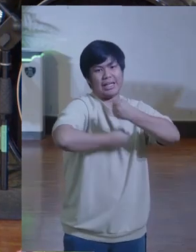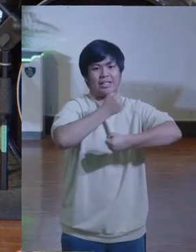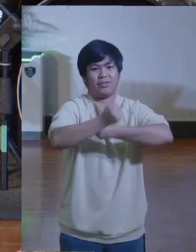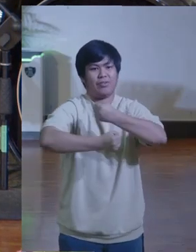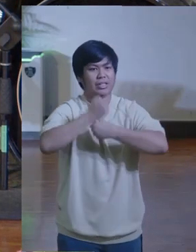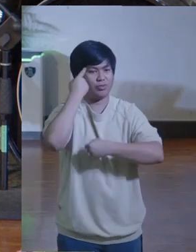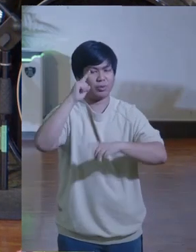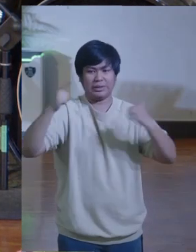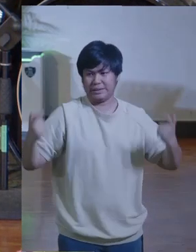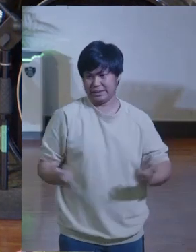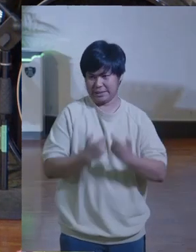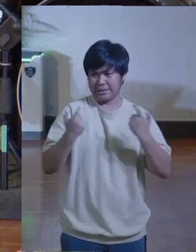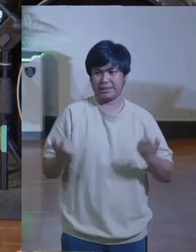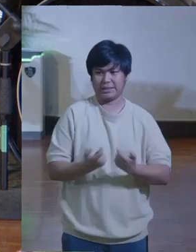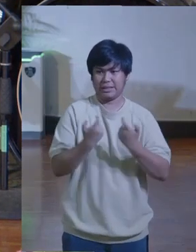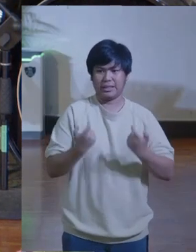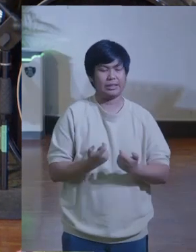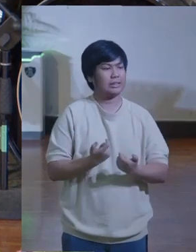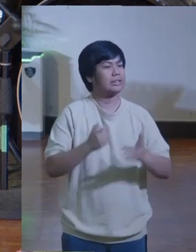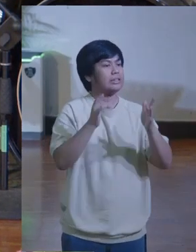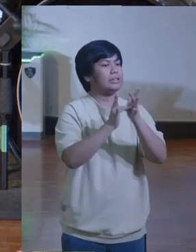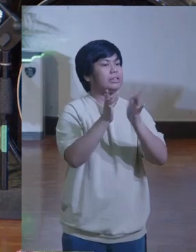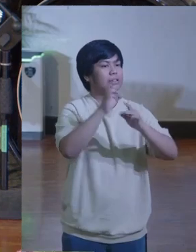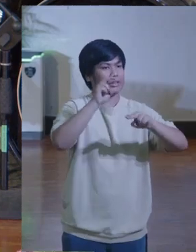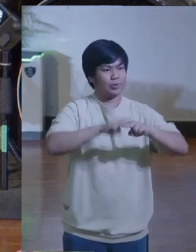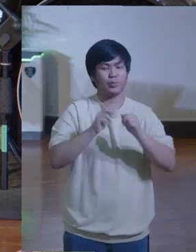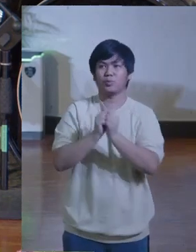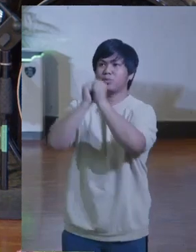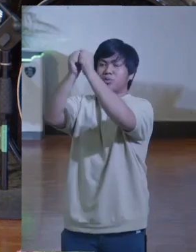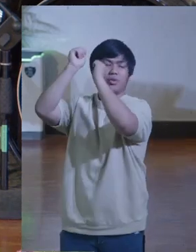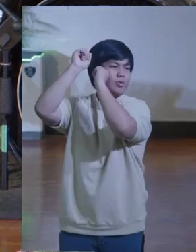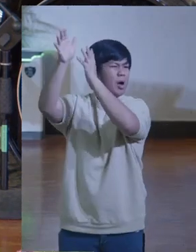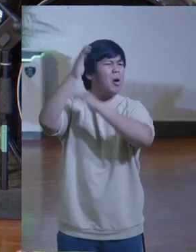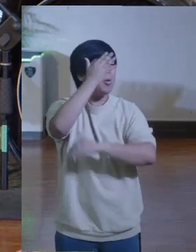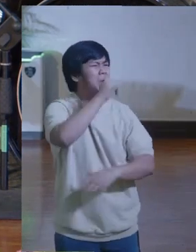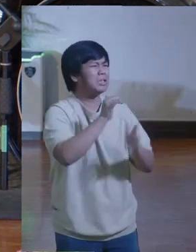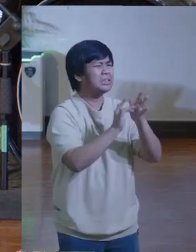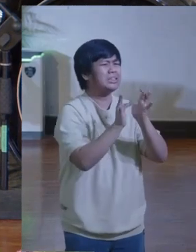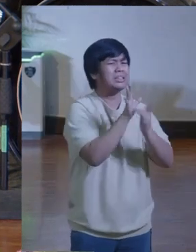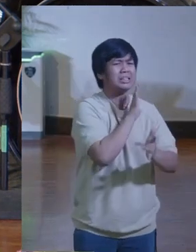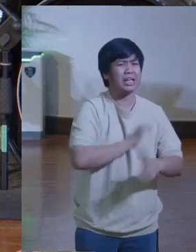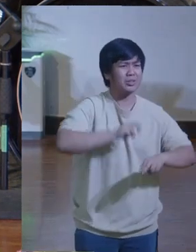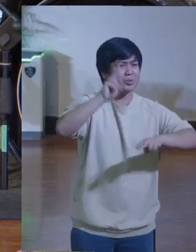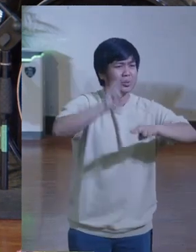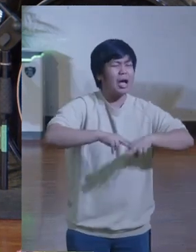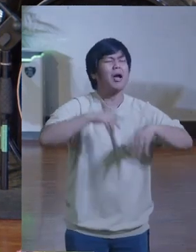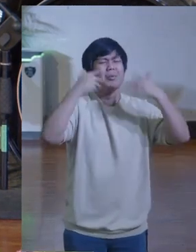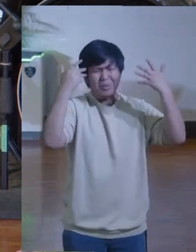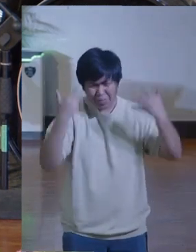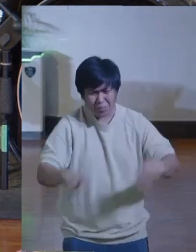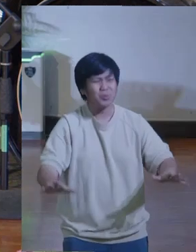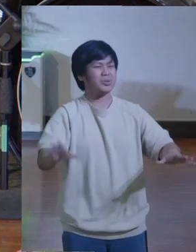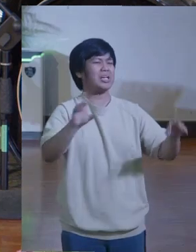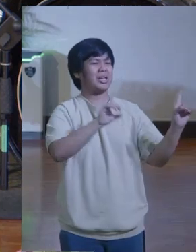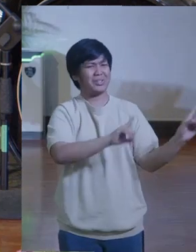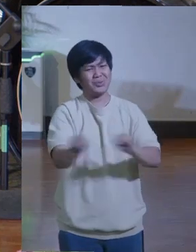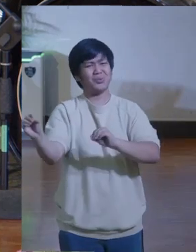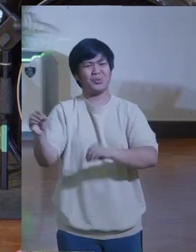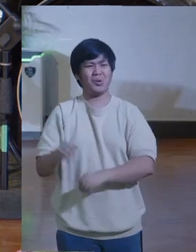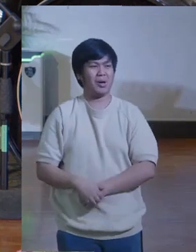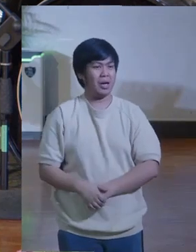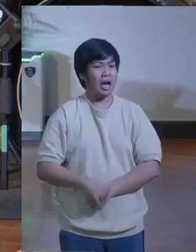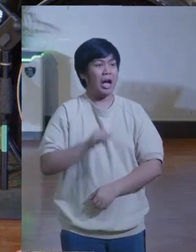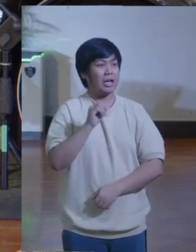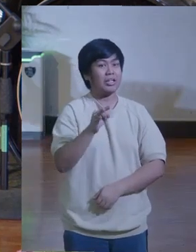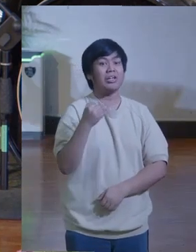for sins, He sat down at the right hand of the Father. Bakit siya umupo? Kasi tapos na ang gawain. Tapos na ang